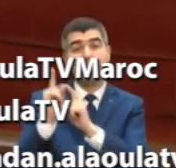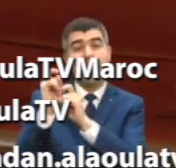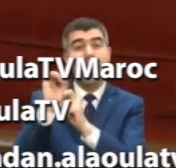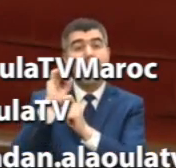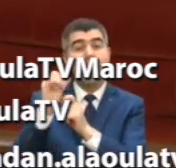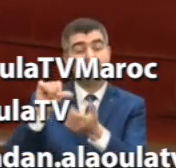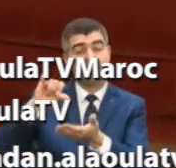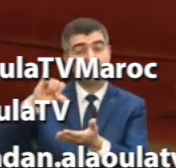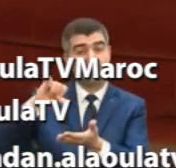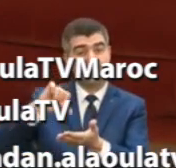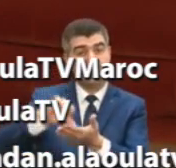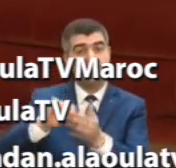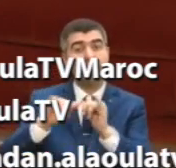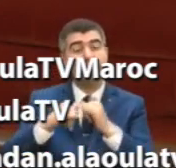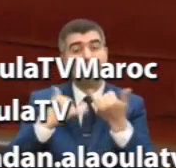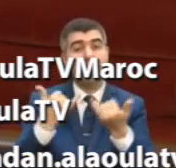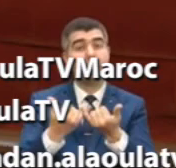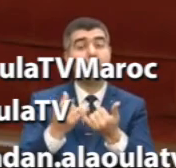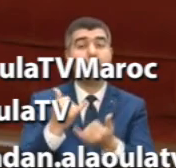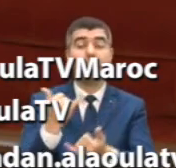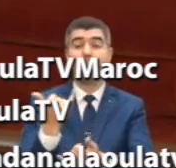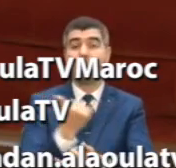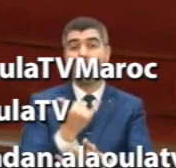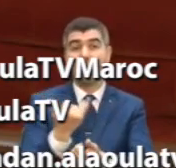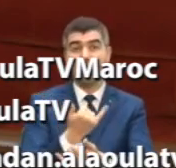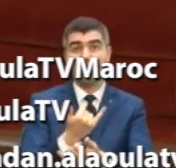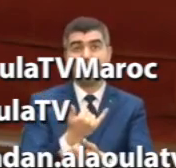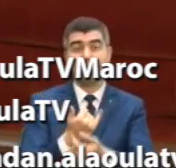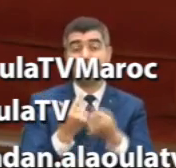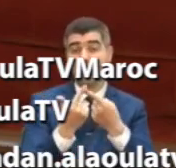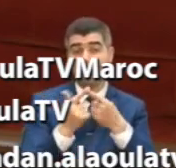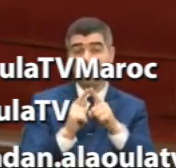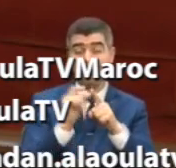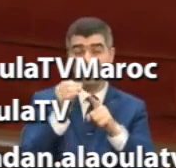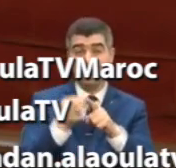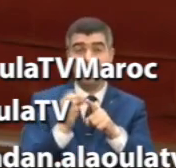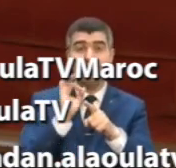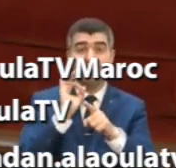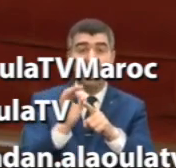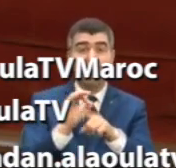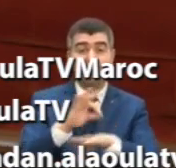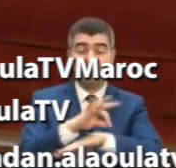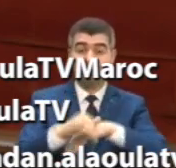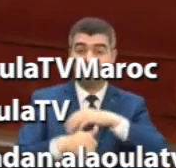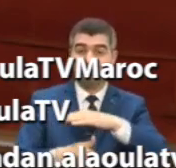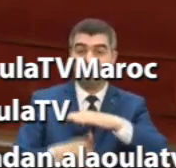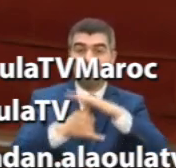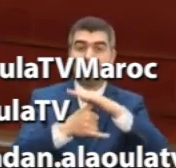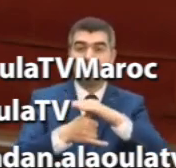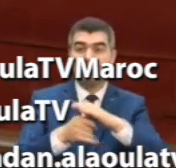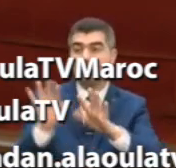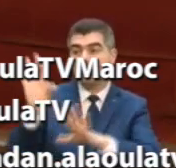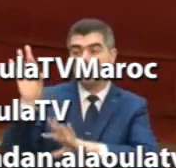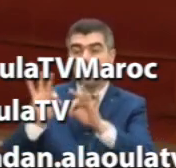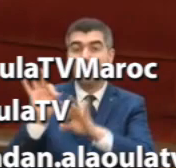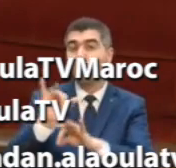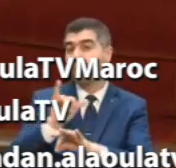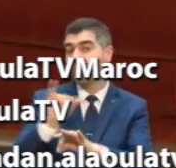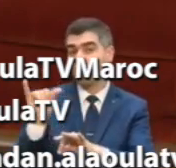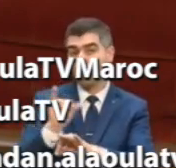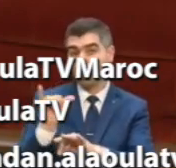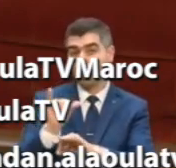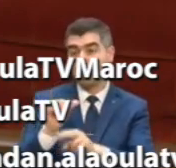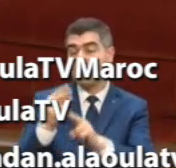العمومية، واللي هي توصيات كتأكد على المهنة ديال الوظيفة العمومية العليا وعلى إدماج البرامج